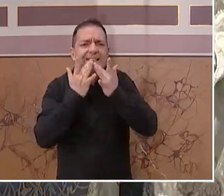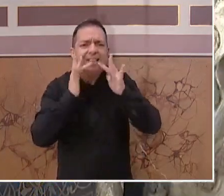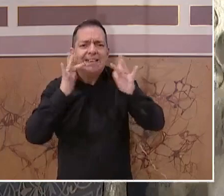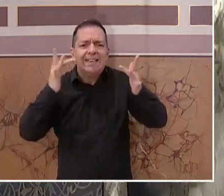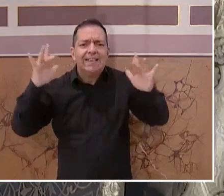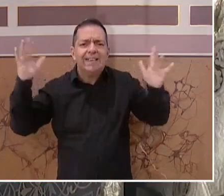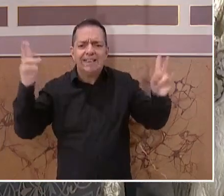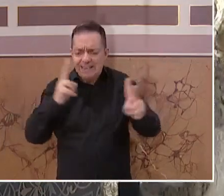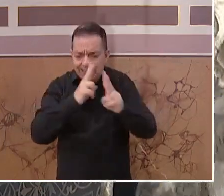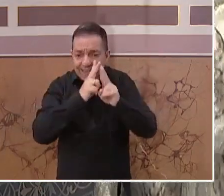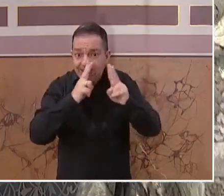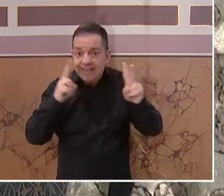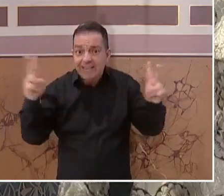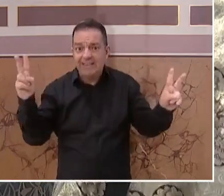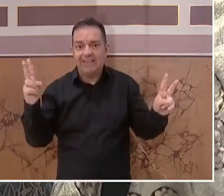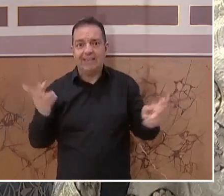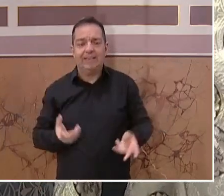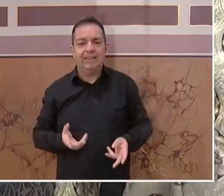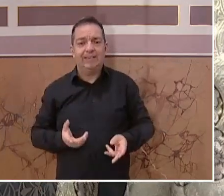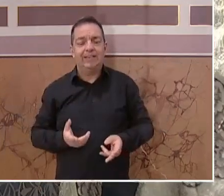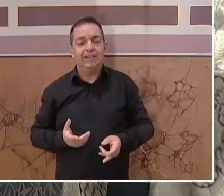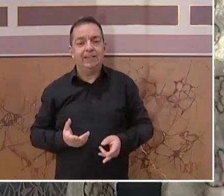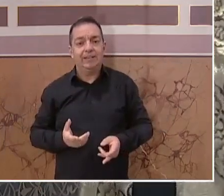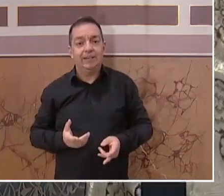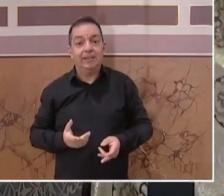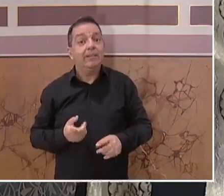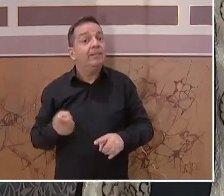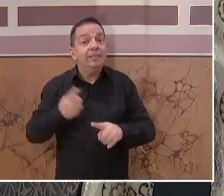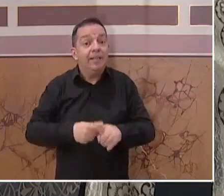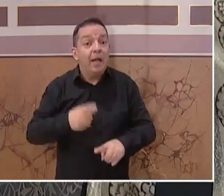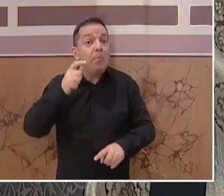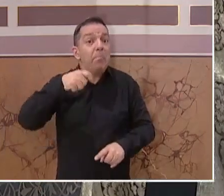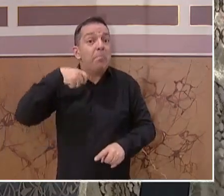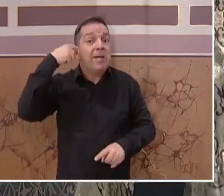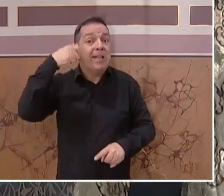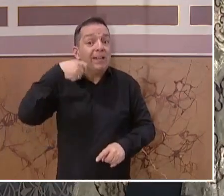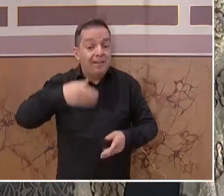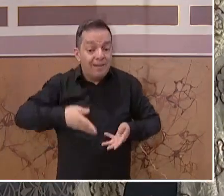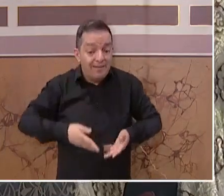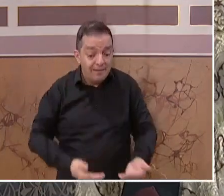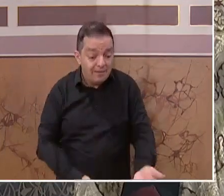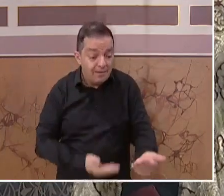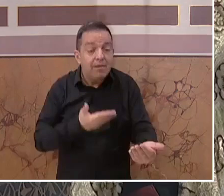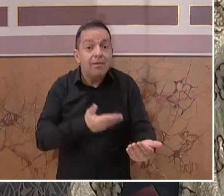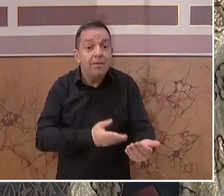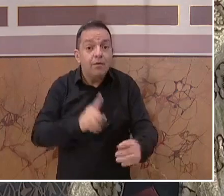είναι τελείως αναμάρτητη και μητέρα του Θεού ημών.